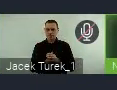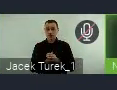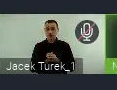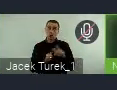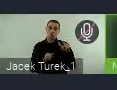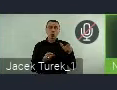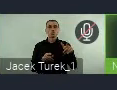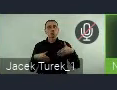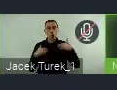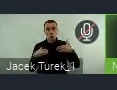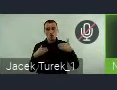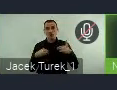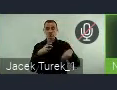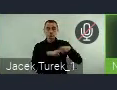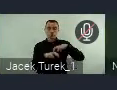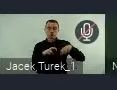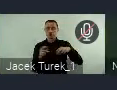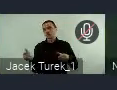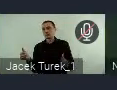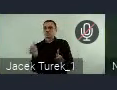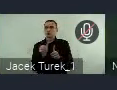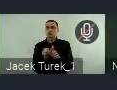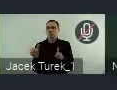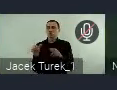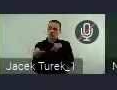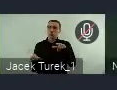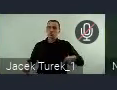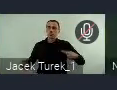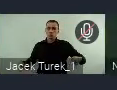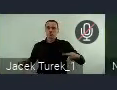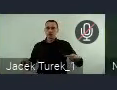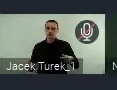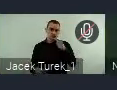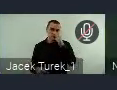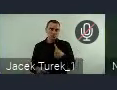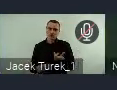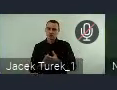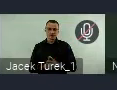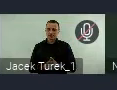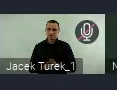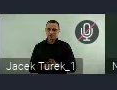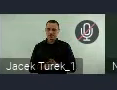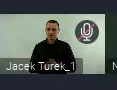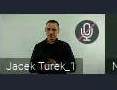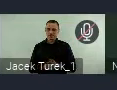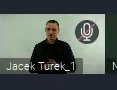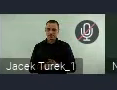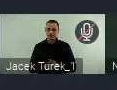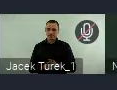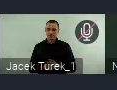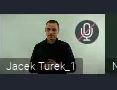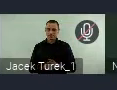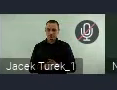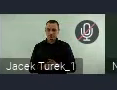drużyny tak zwanych sprawnych osób dzieciaki na wózkach inwalidzkich niemożliwe absolutnie jest zjazd także